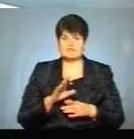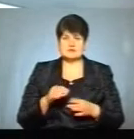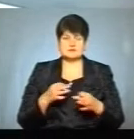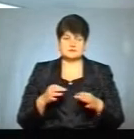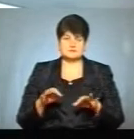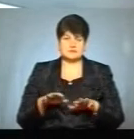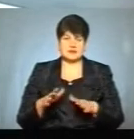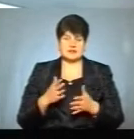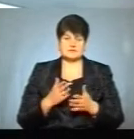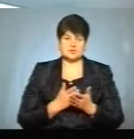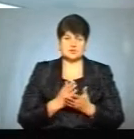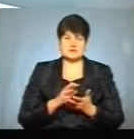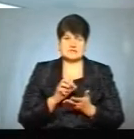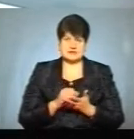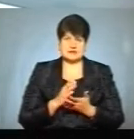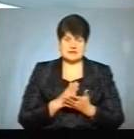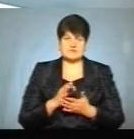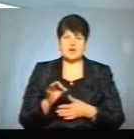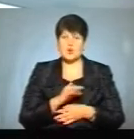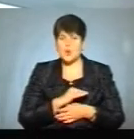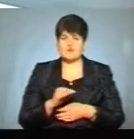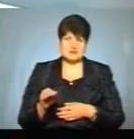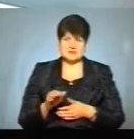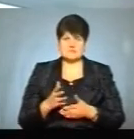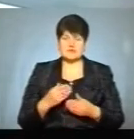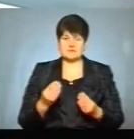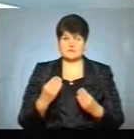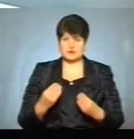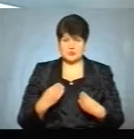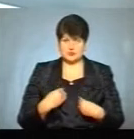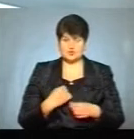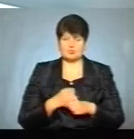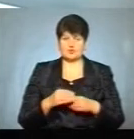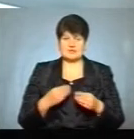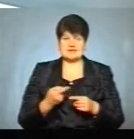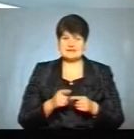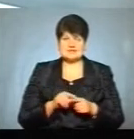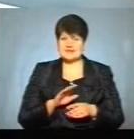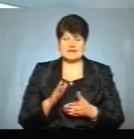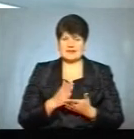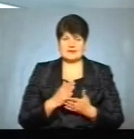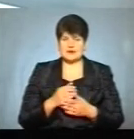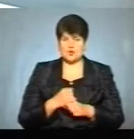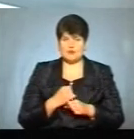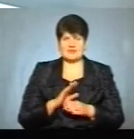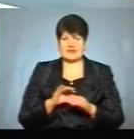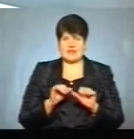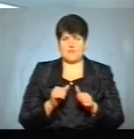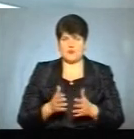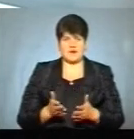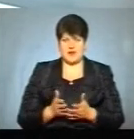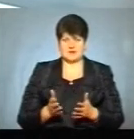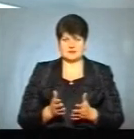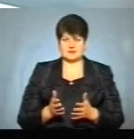службі зайнятості, вони є, звичайно, офіційними вакансіями, нам роботодавці їх подають, тобто це не є робота, ну, яка не оформляється потім легально з